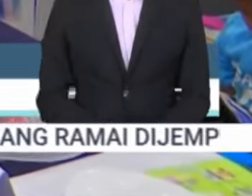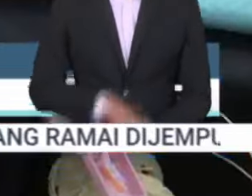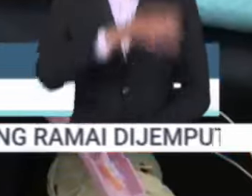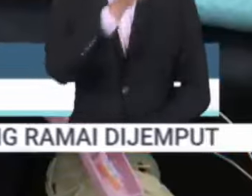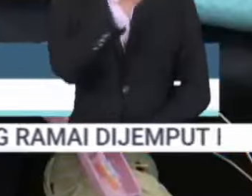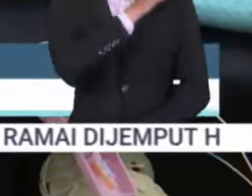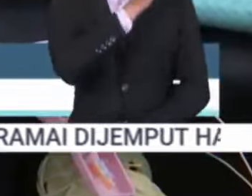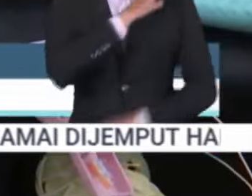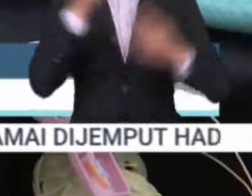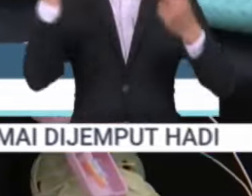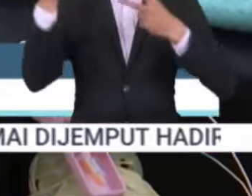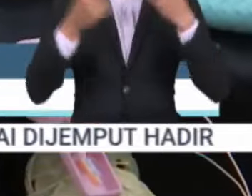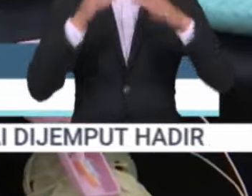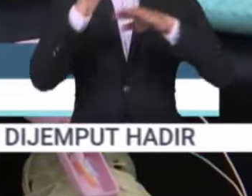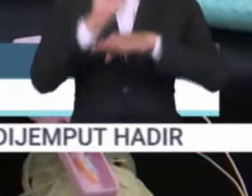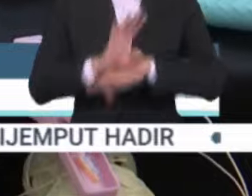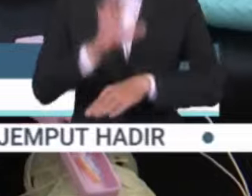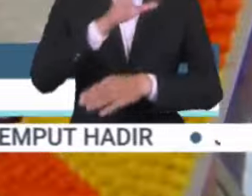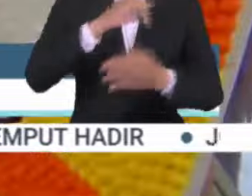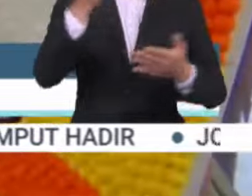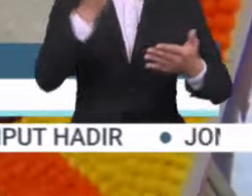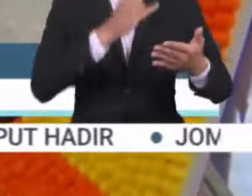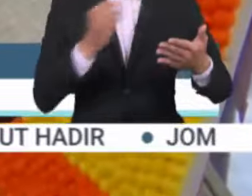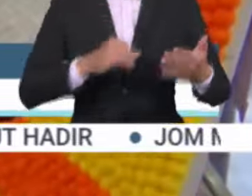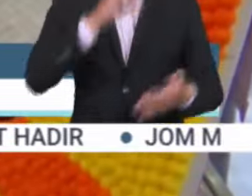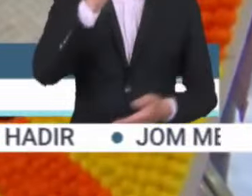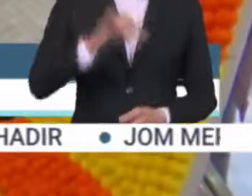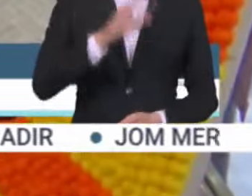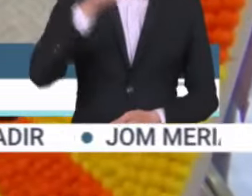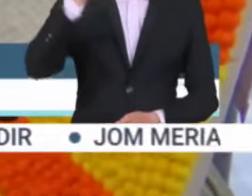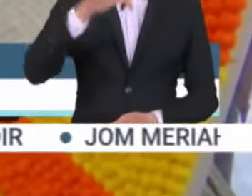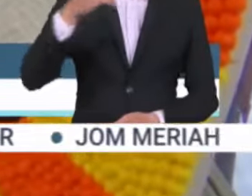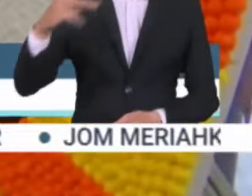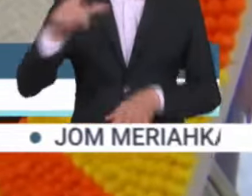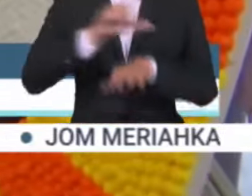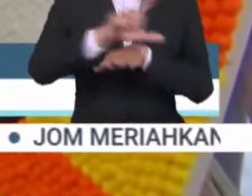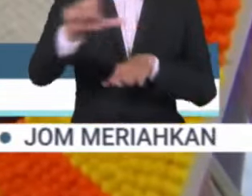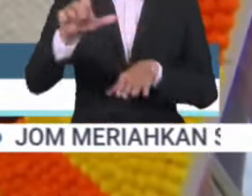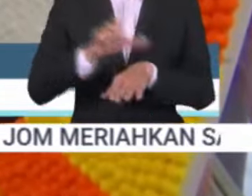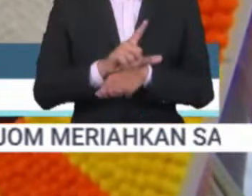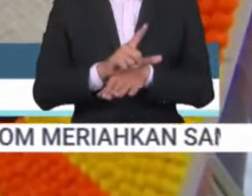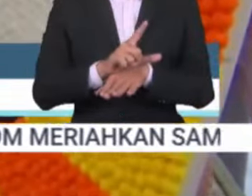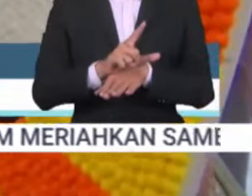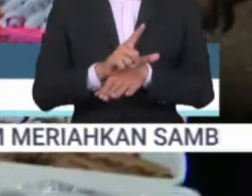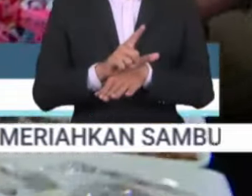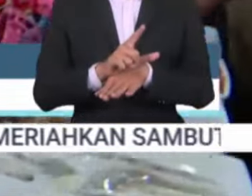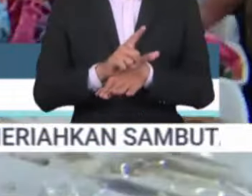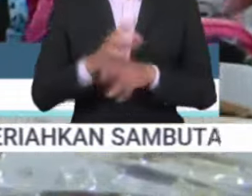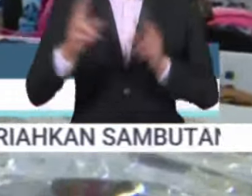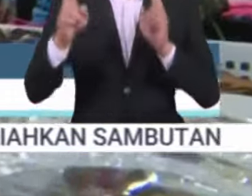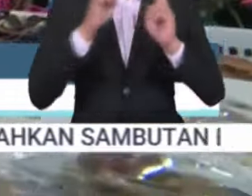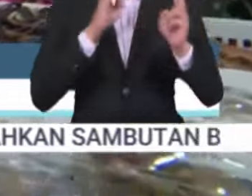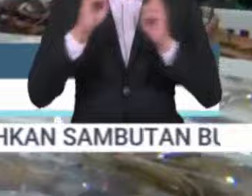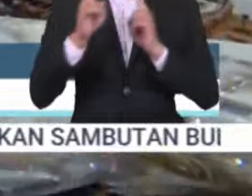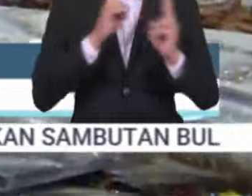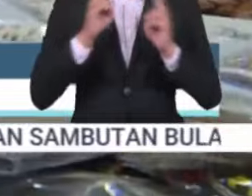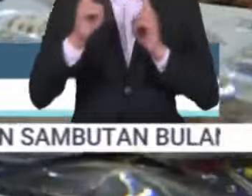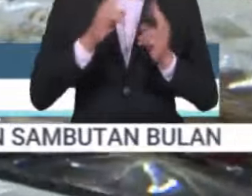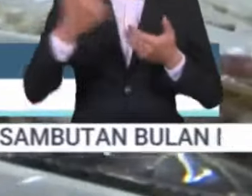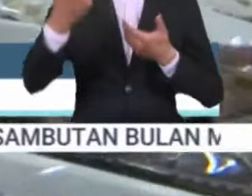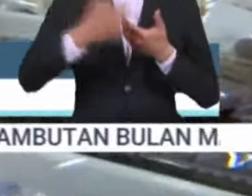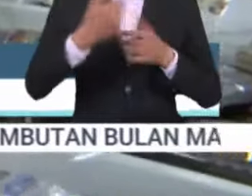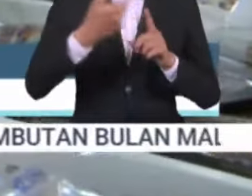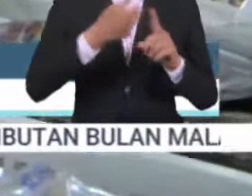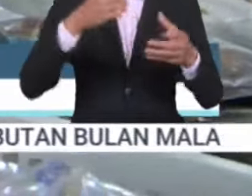Pengarah Jabatan Pelancongan Kebudayaan dan Kesenian JPKK Perbadanan Labuan, Mahathir Abdul Hamid berkata, antara peserta